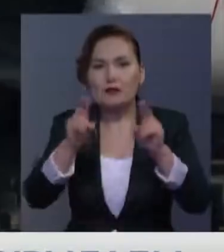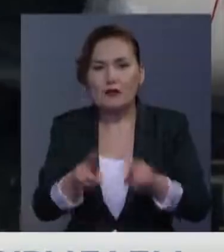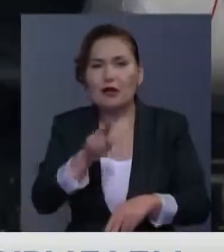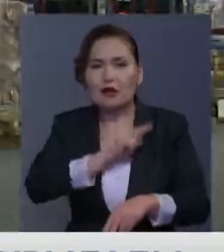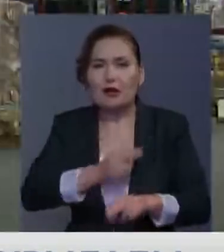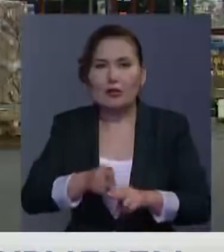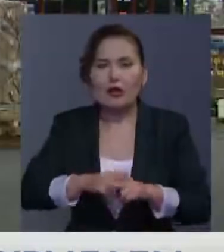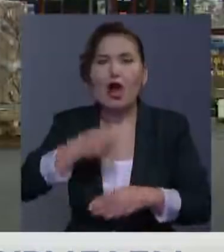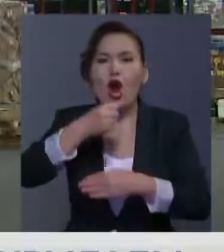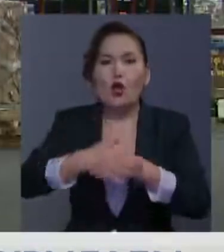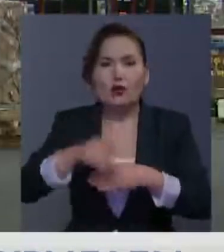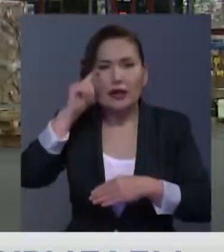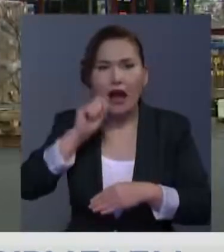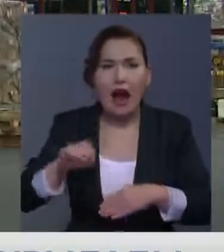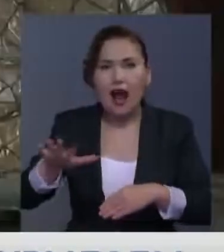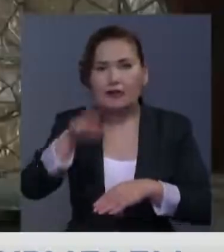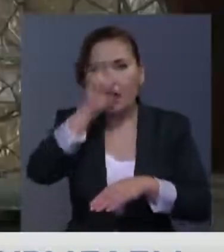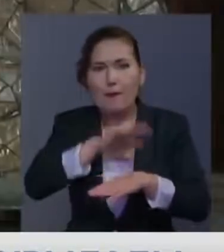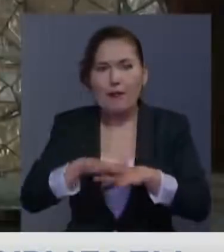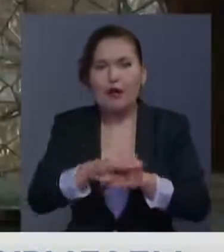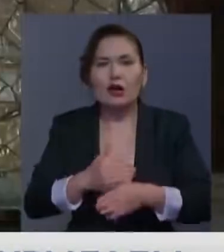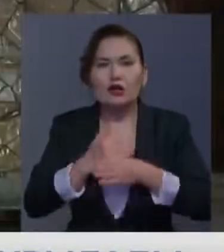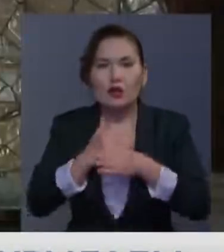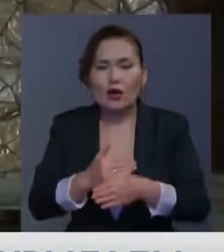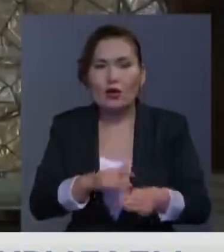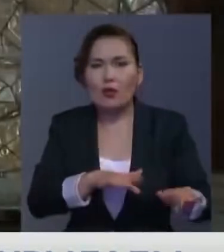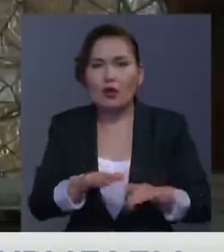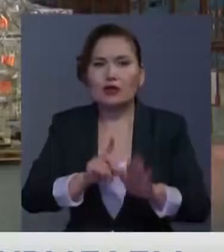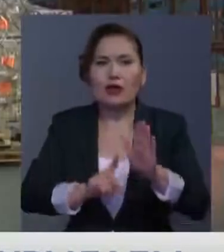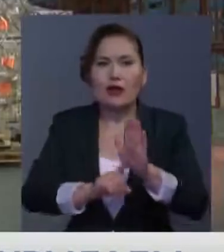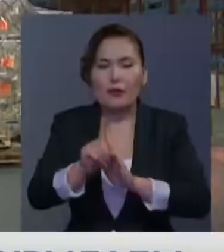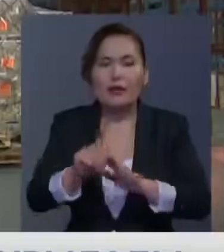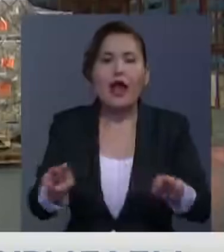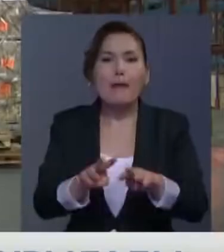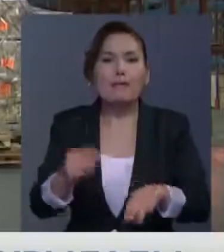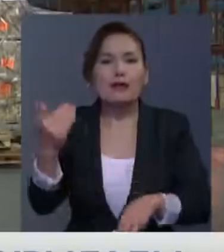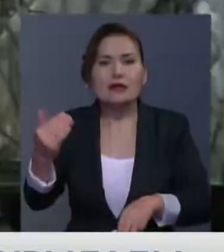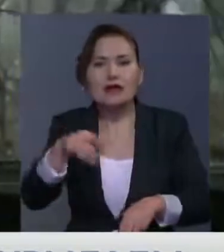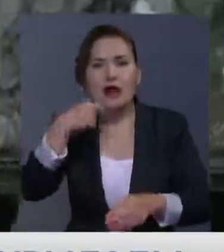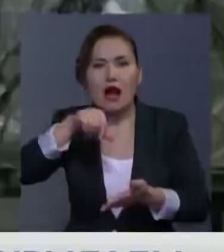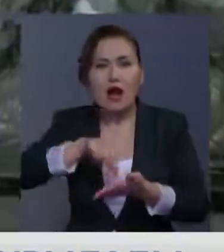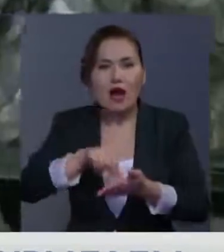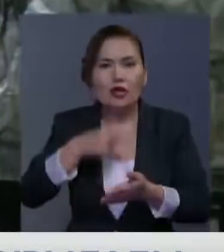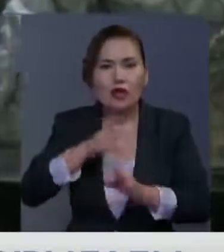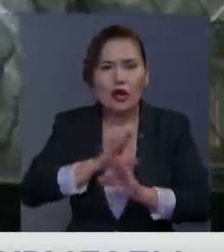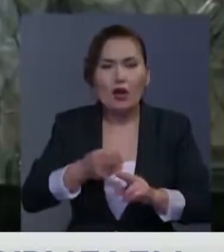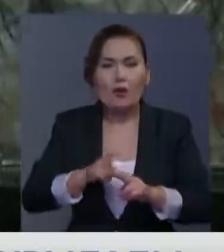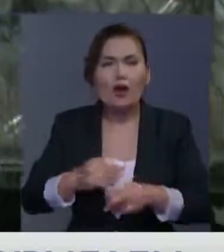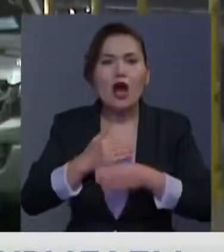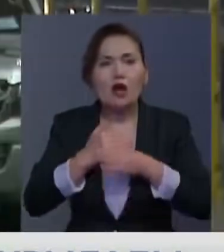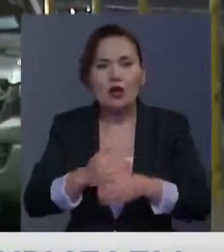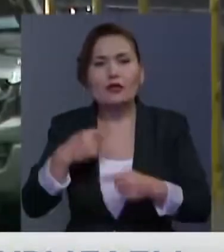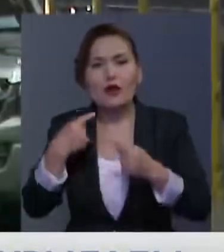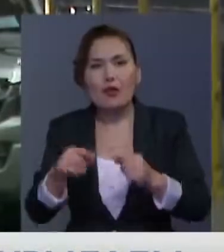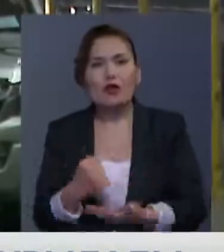етеді. Алдымен Орталық Азия мемлекеттеріне көмек беру шаралары қолға алынбақ. Министрлік өкілдерінің айтуынша, тек гуманитарлық көмек емес,